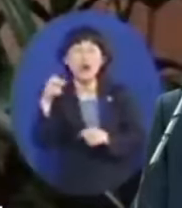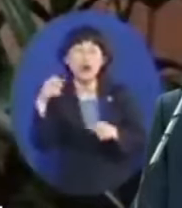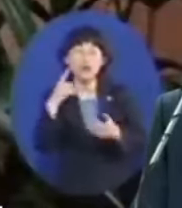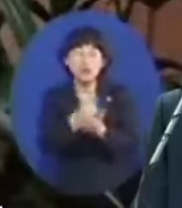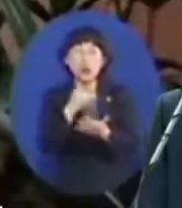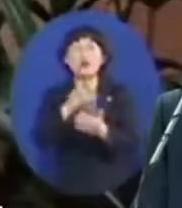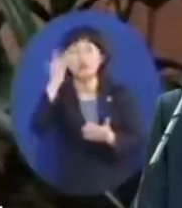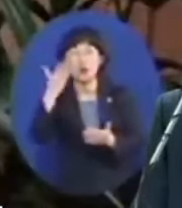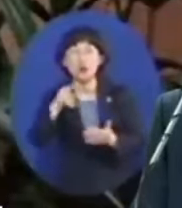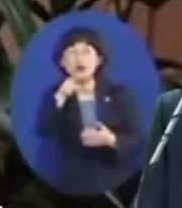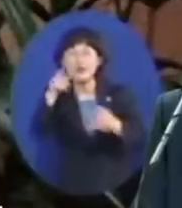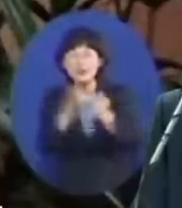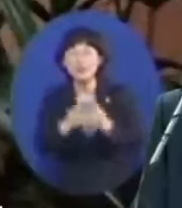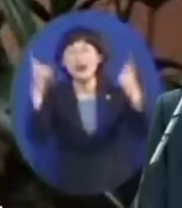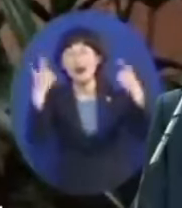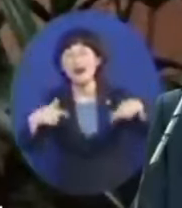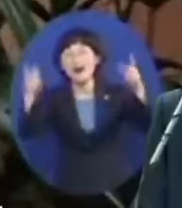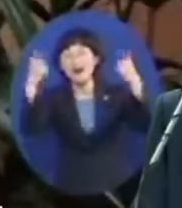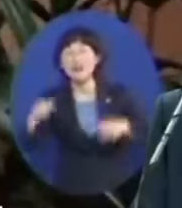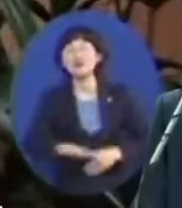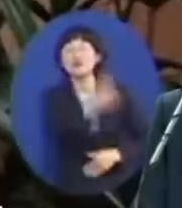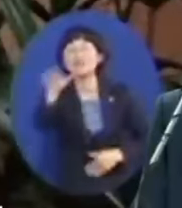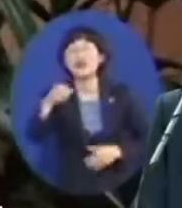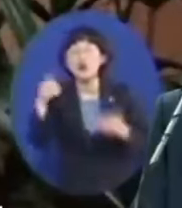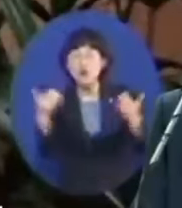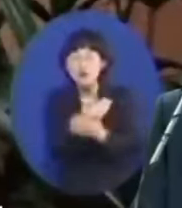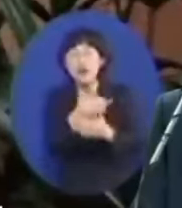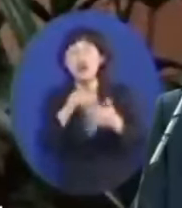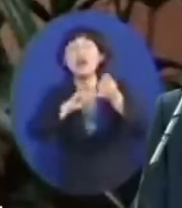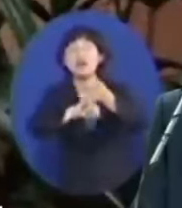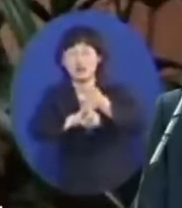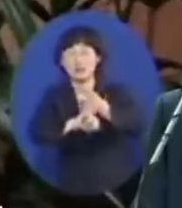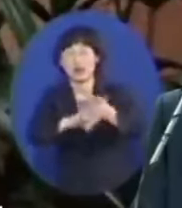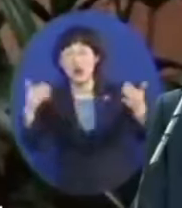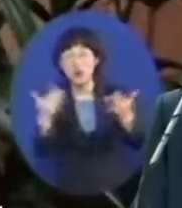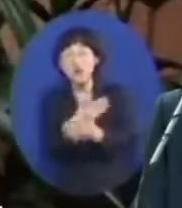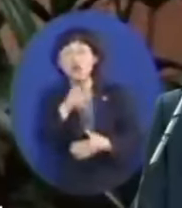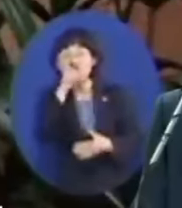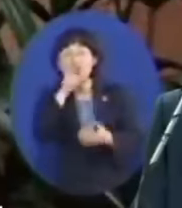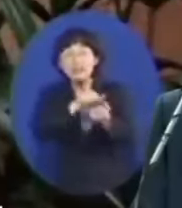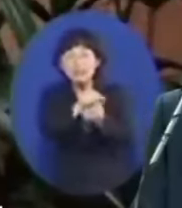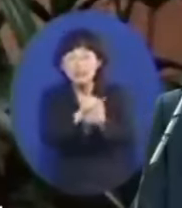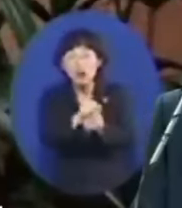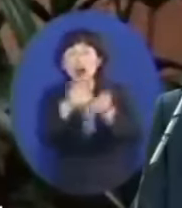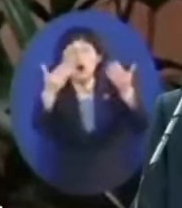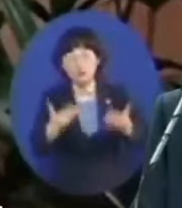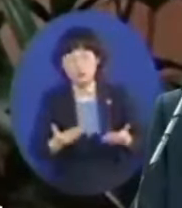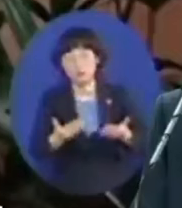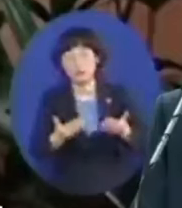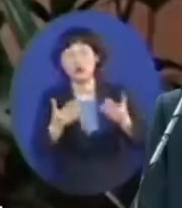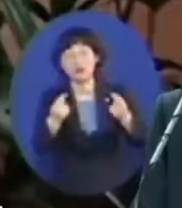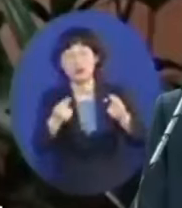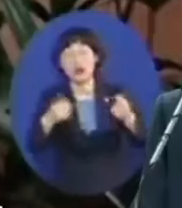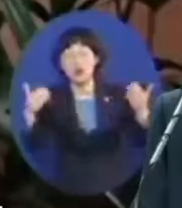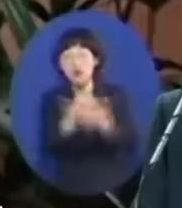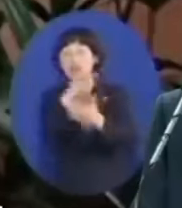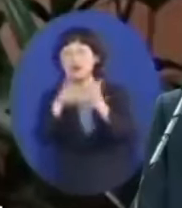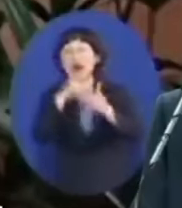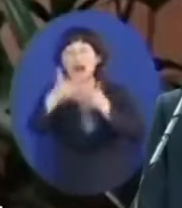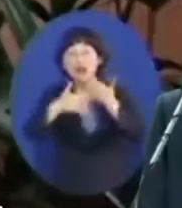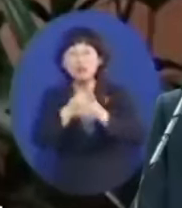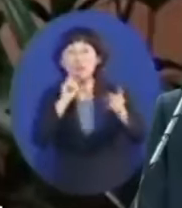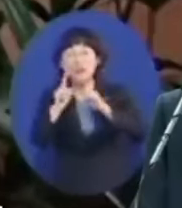그렇기 때문에 항상 우리는 회개해야 되는 것입니다. 회개는 물로 씻어 깨끗함을 얻는 것입니다. 회개할 때 하나님이